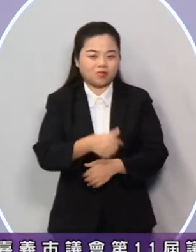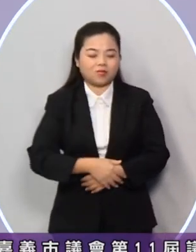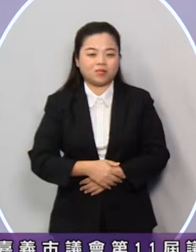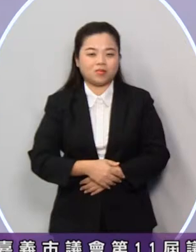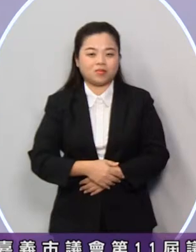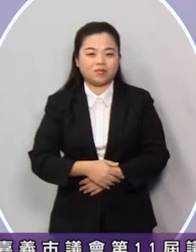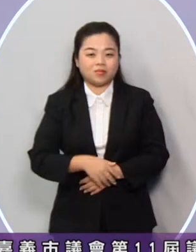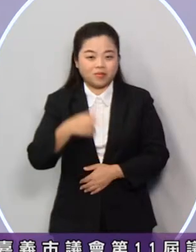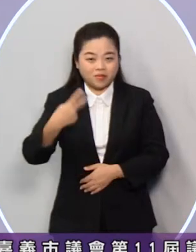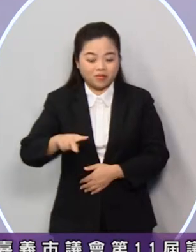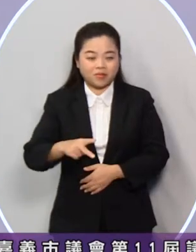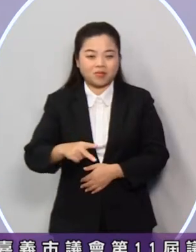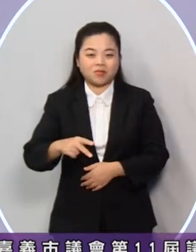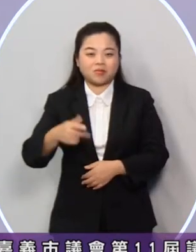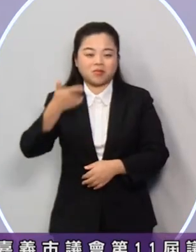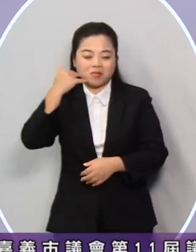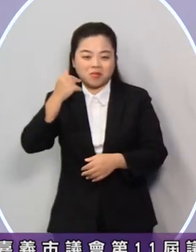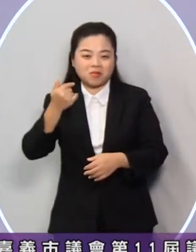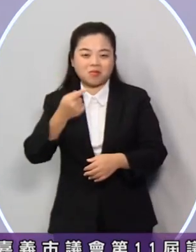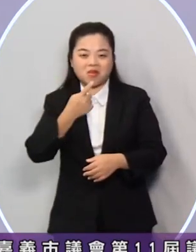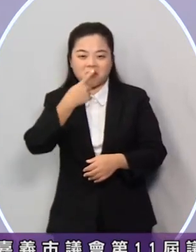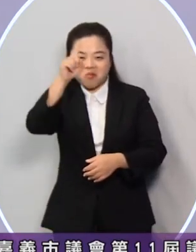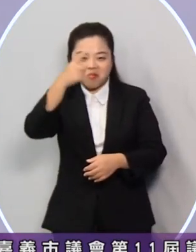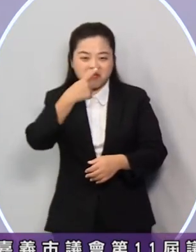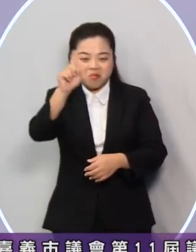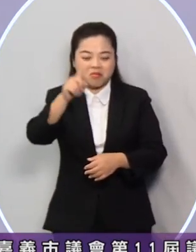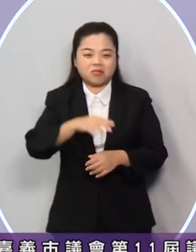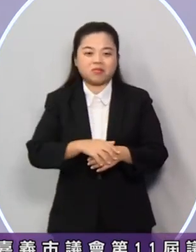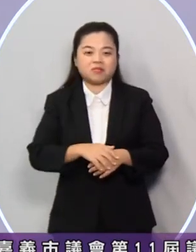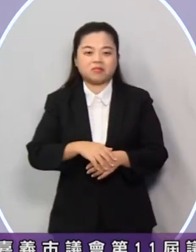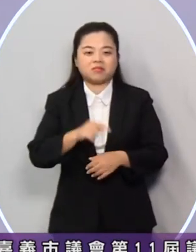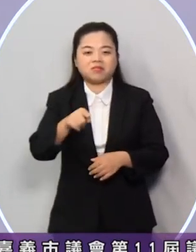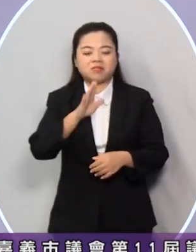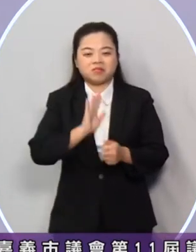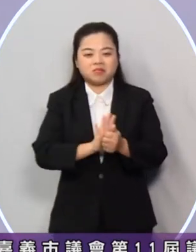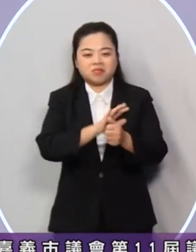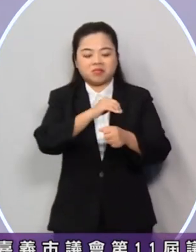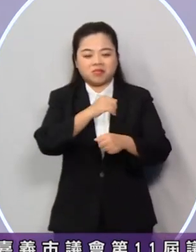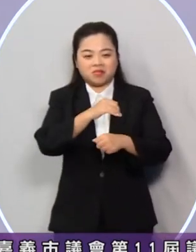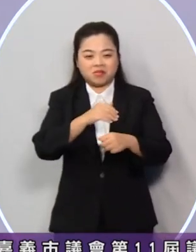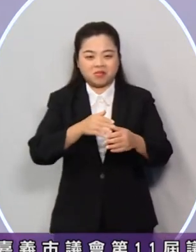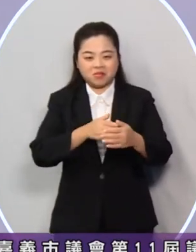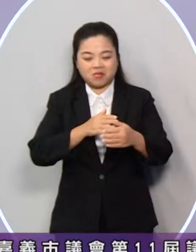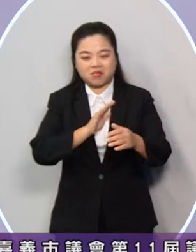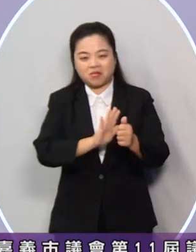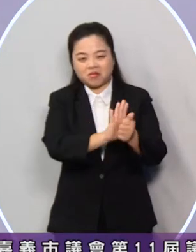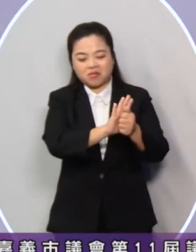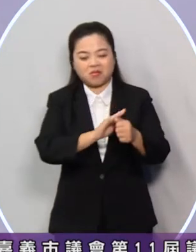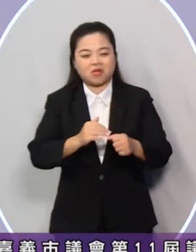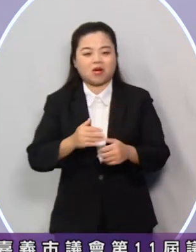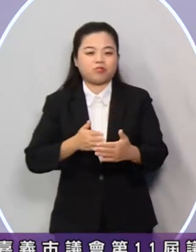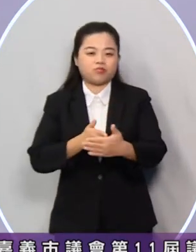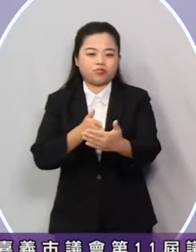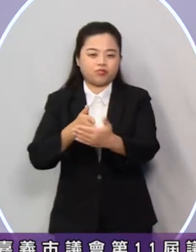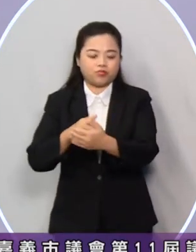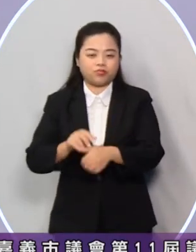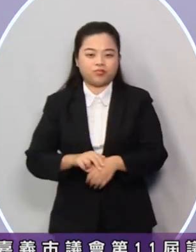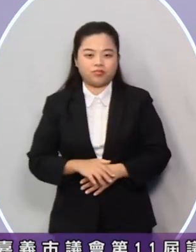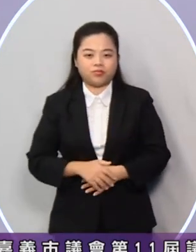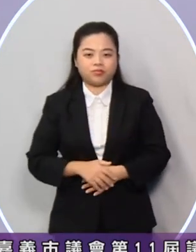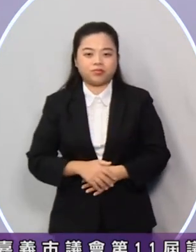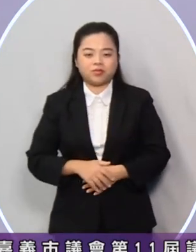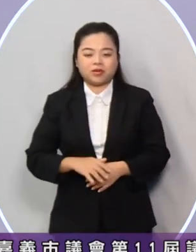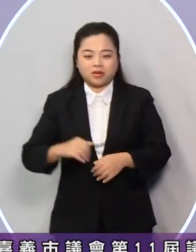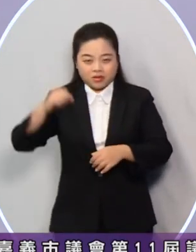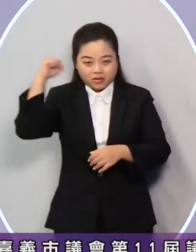来自于家长的投诉压力，更是性教育推展的一大阻力。但其实研究发现，及早谈、好好学，对